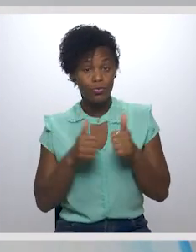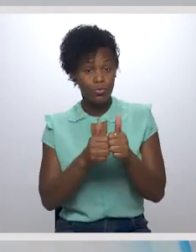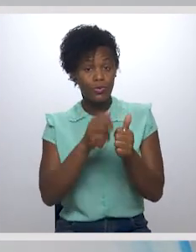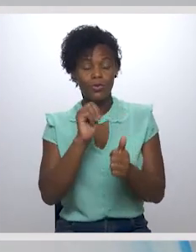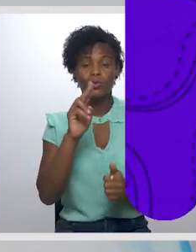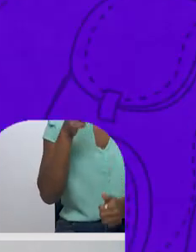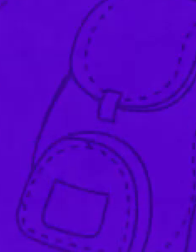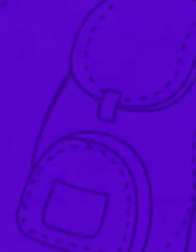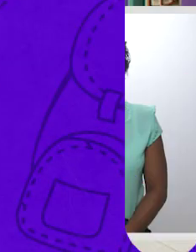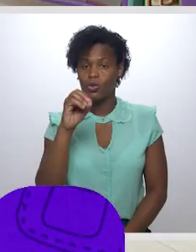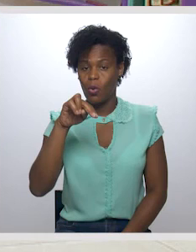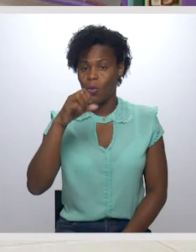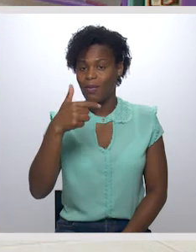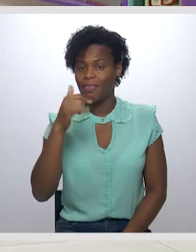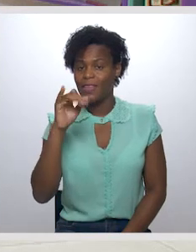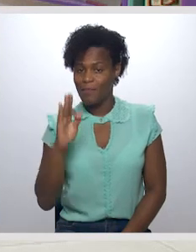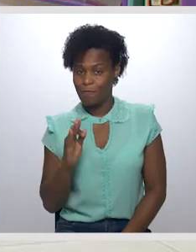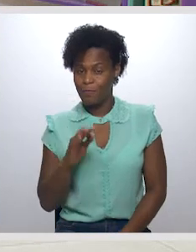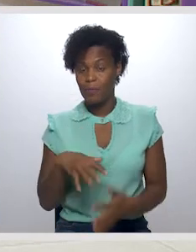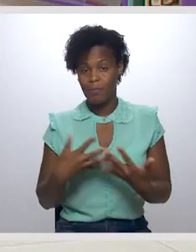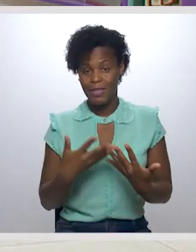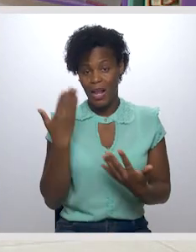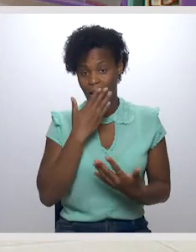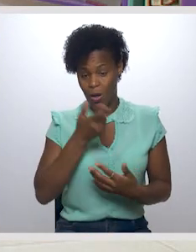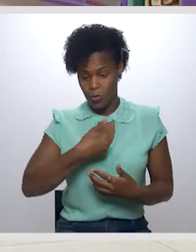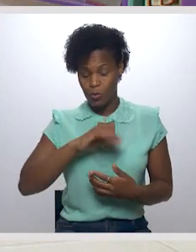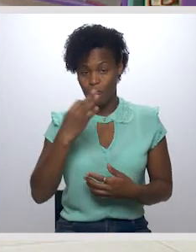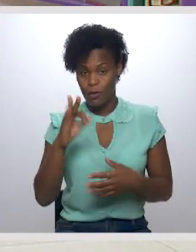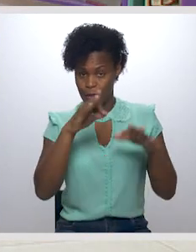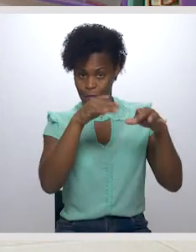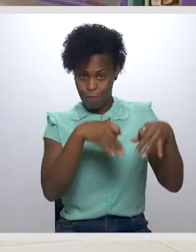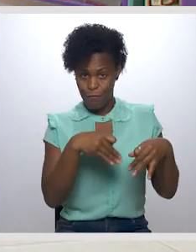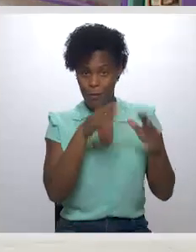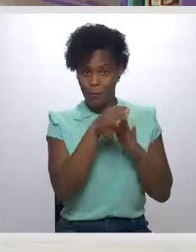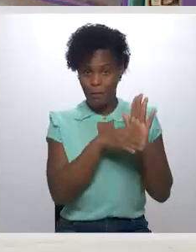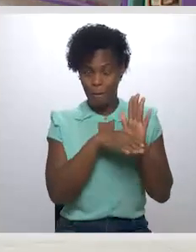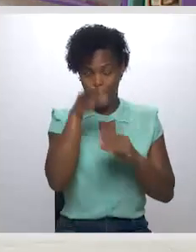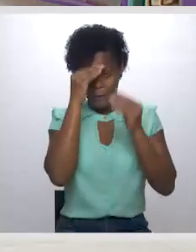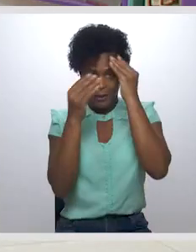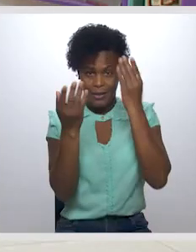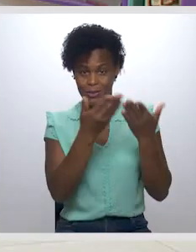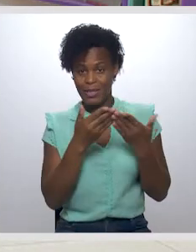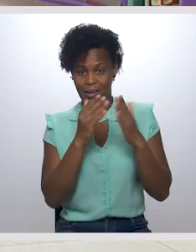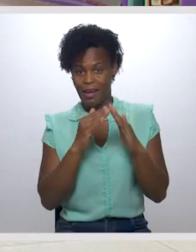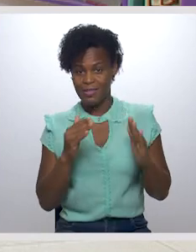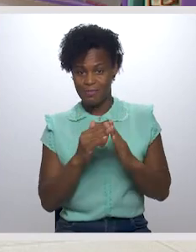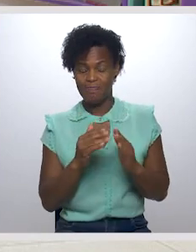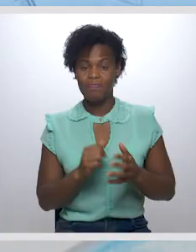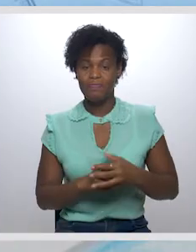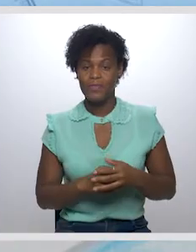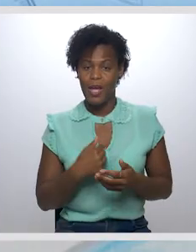subjonctif. On arrive à la fin de notre cours de français du programme Aprender